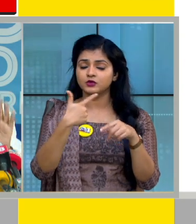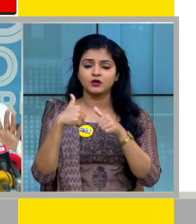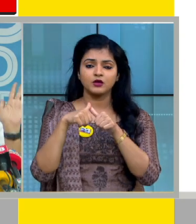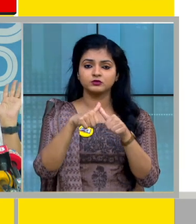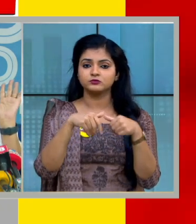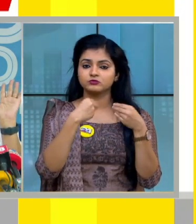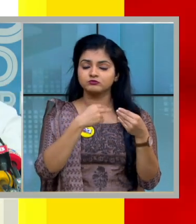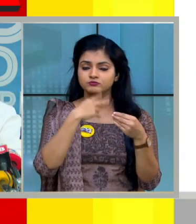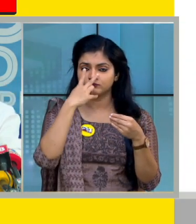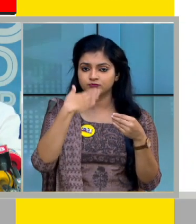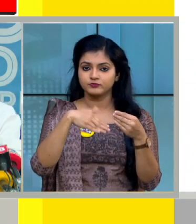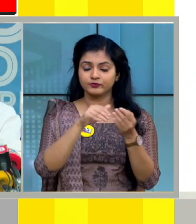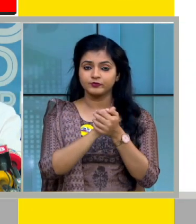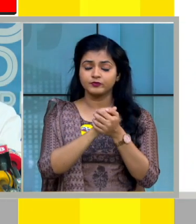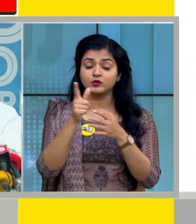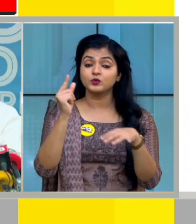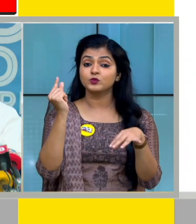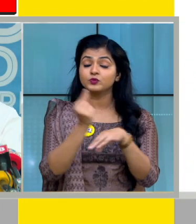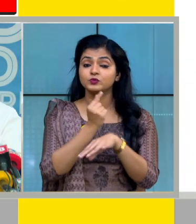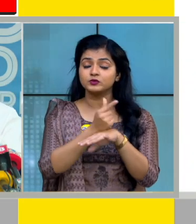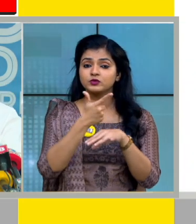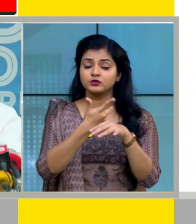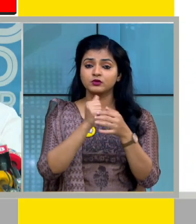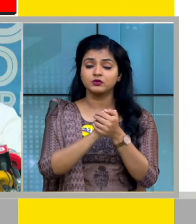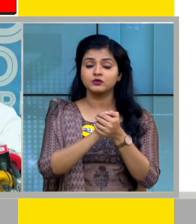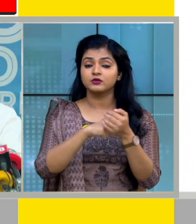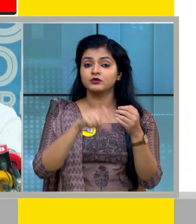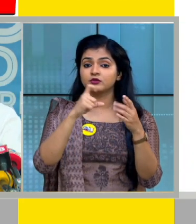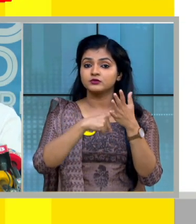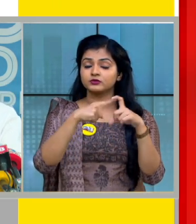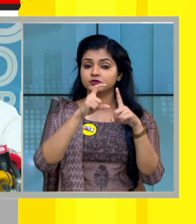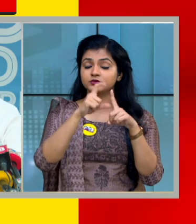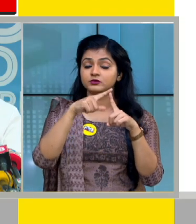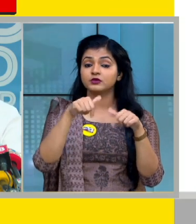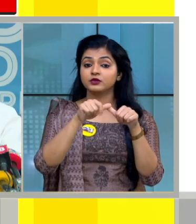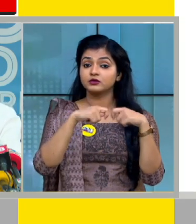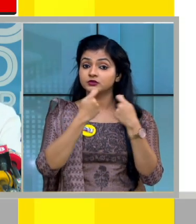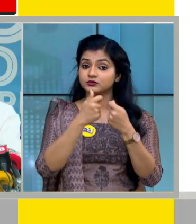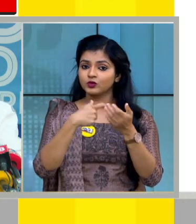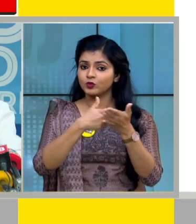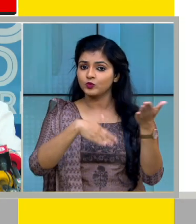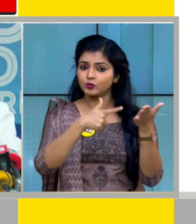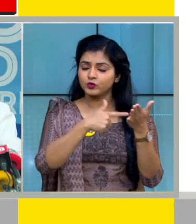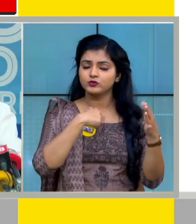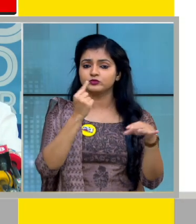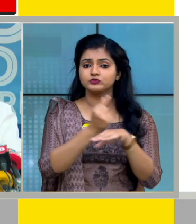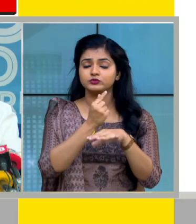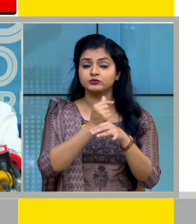പറയിക്കുക തന്നെ ചെയ്യും. ഇവരെ ആയുധമാക്കിയ ക്രെഡിറ്റ് ഏജൻസിയുടെ റിപ്പോർട്ട് തന്നെയാണ് ഇപ്പം എൻ്റെ ആയുധം. എനിക്ക് ആയുധം തന്ന